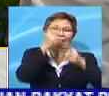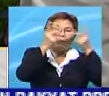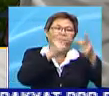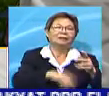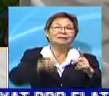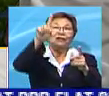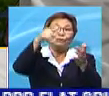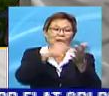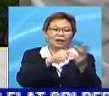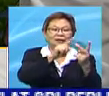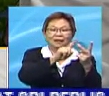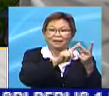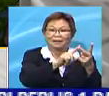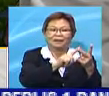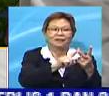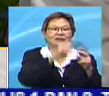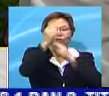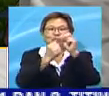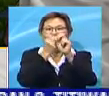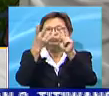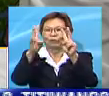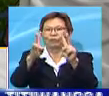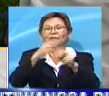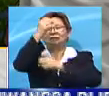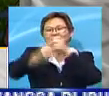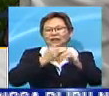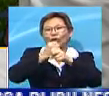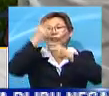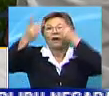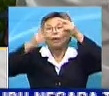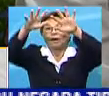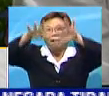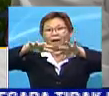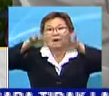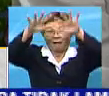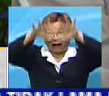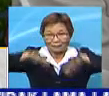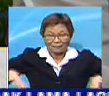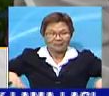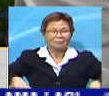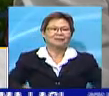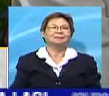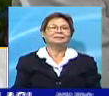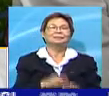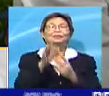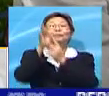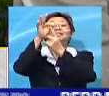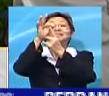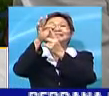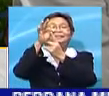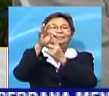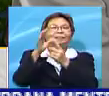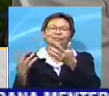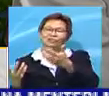of course this year 2017 adalah Tahun Melawat ASEAN. So that's why this package has come into is a joint